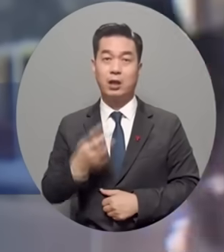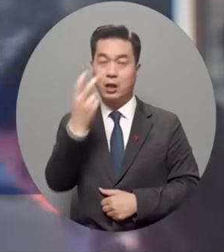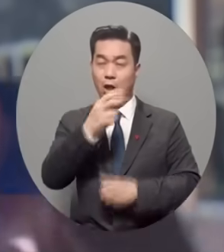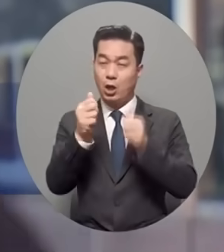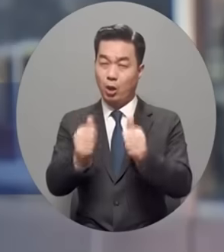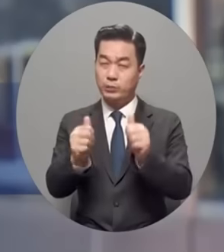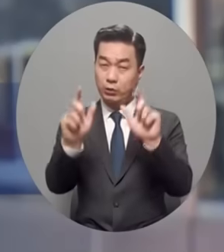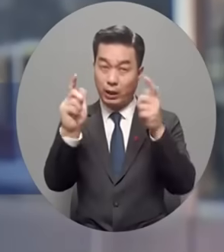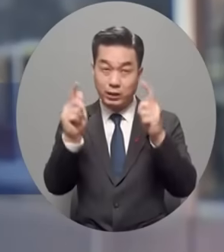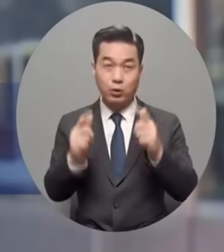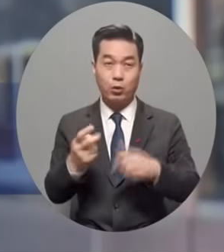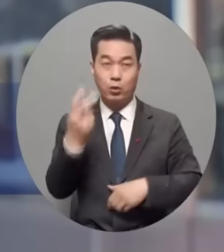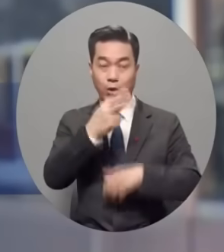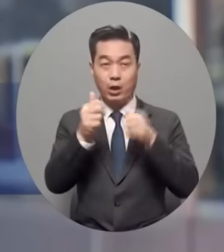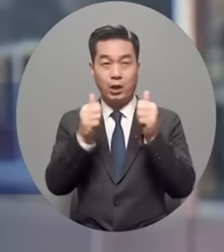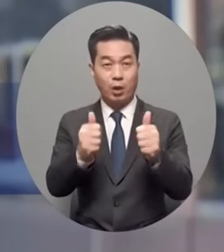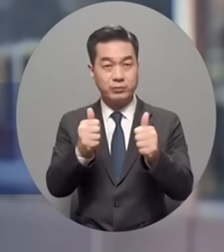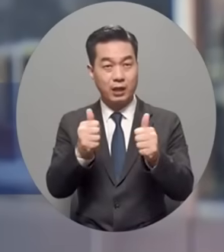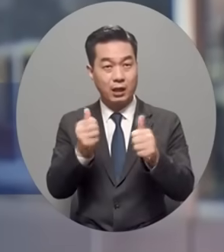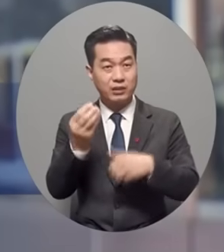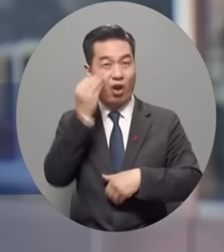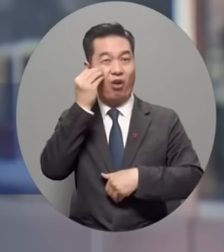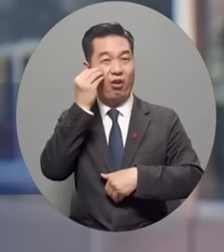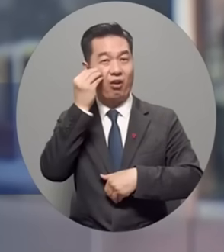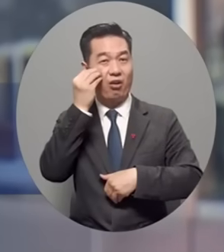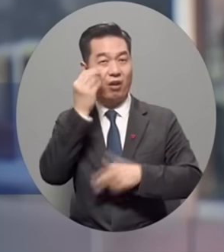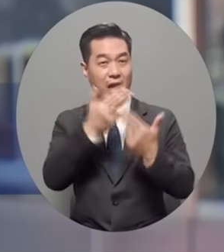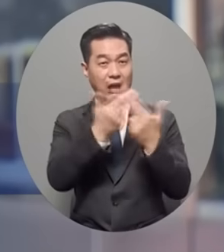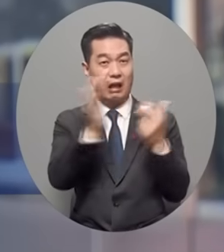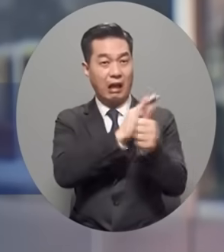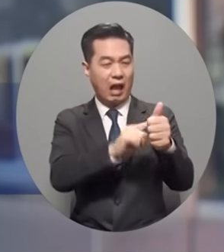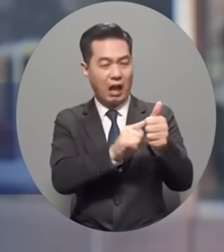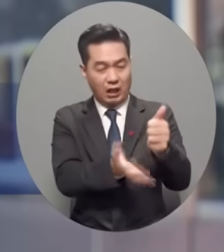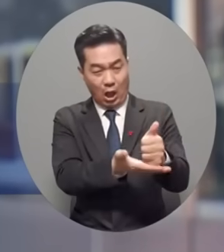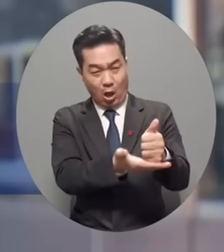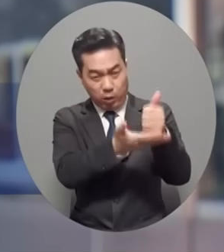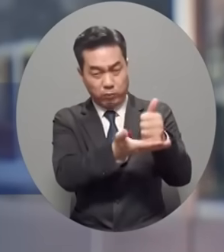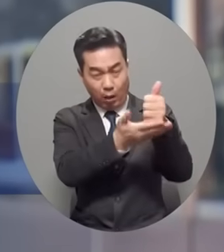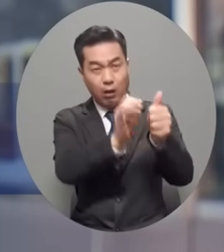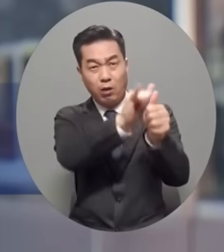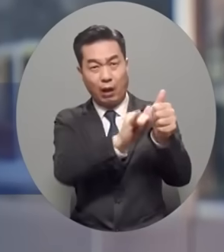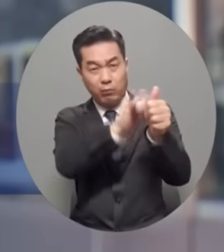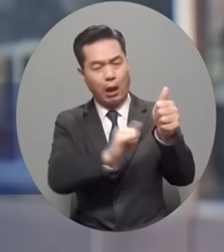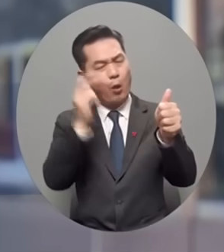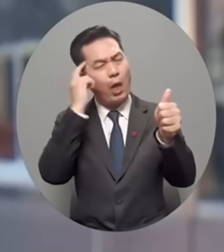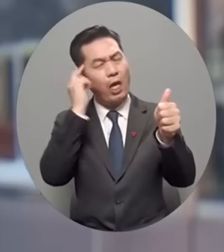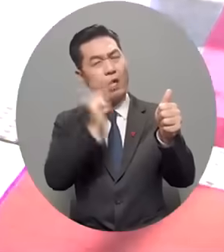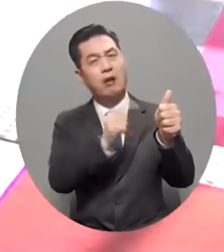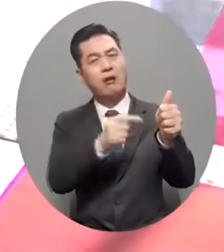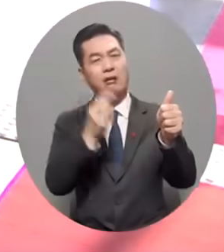검사도 아니고 검사 사칭한 분을 절대존엄으로 모시는 건지 저는 묻고 싶습니다.